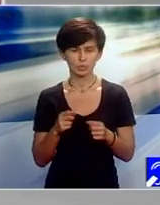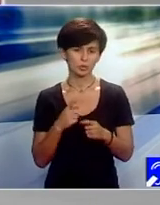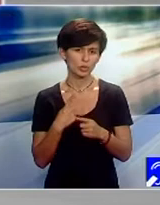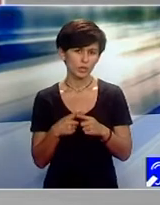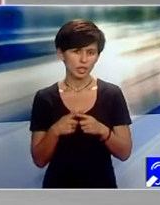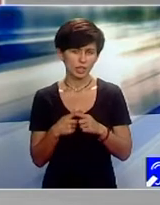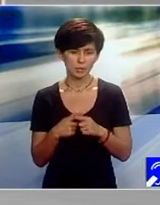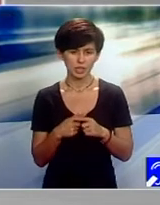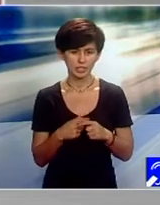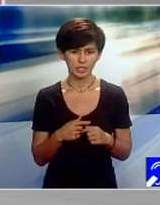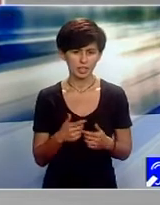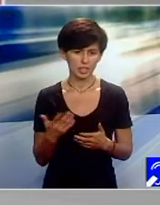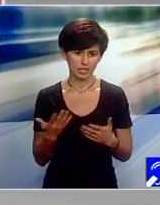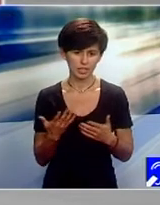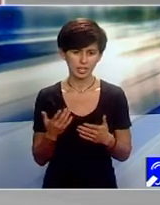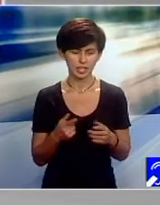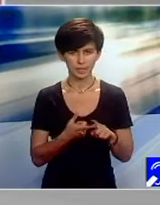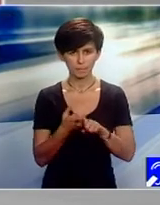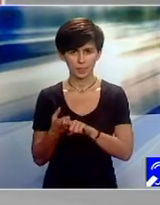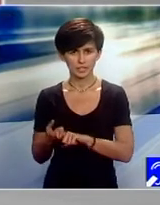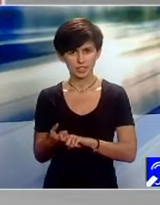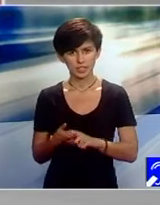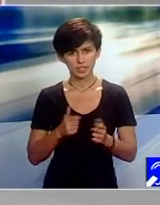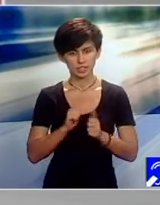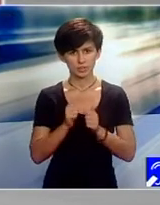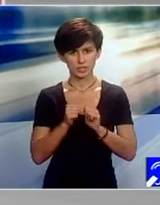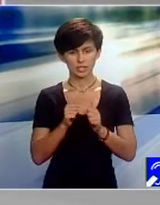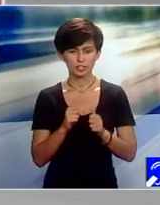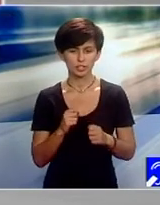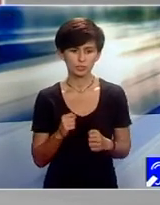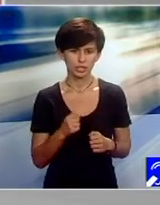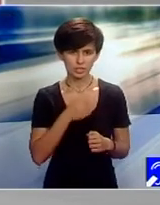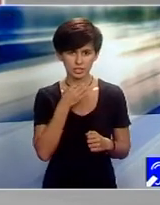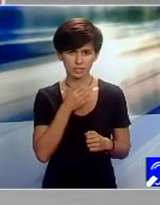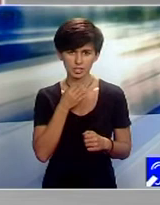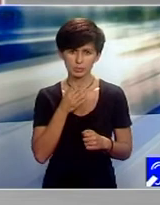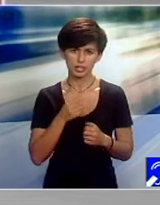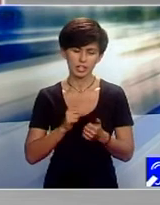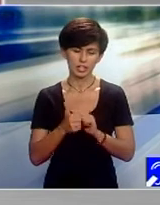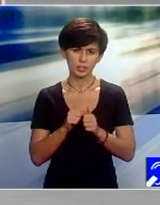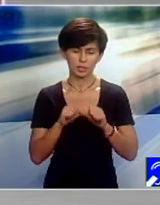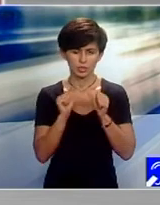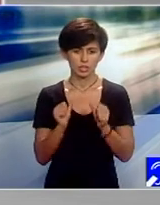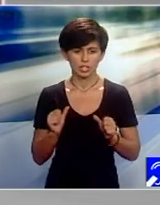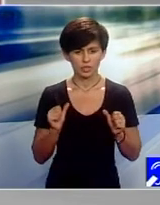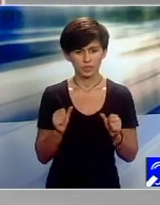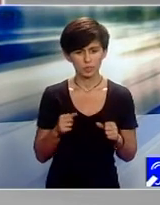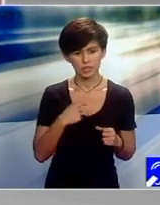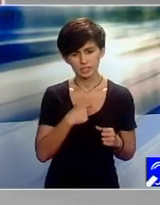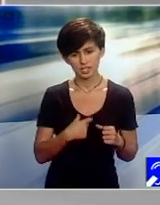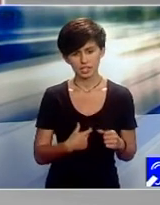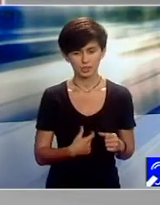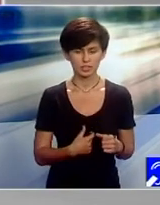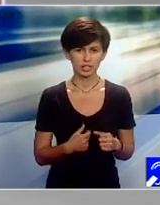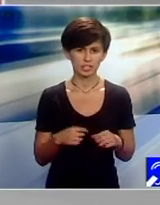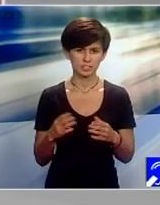știre, cu un material care se referă la sport, care vorbește despre sport. Se spune că sportul formează caractere unind oamenii sub un